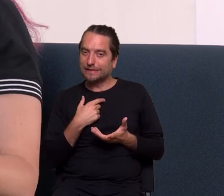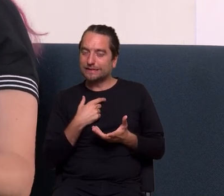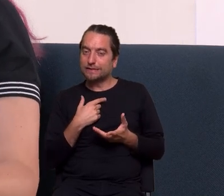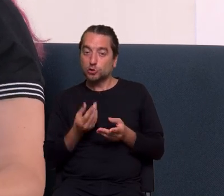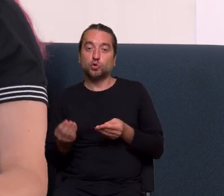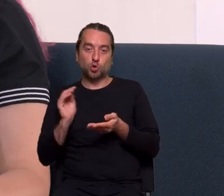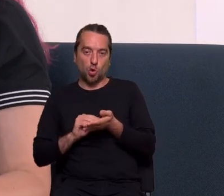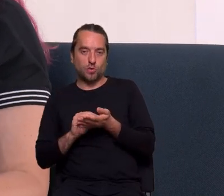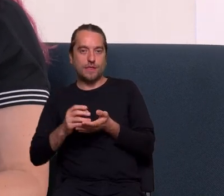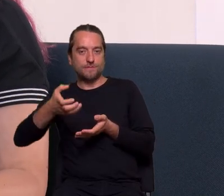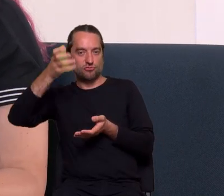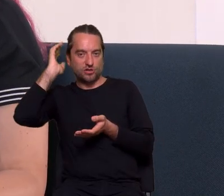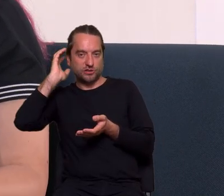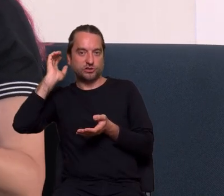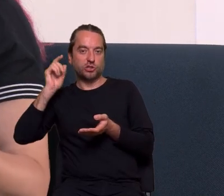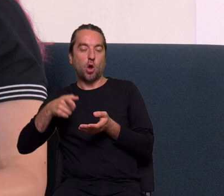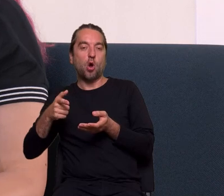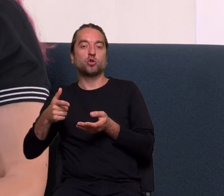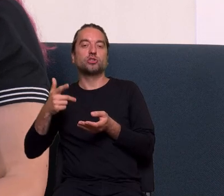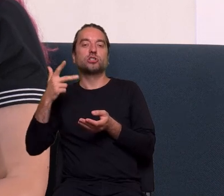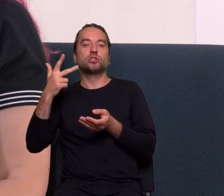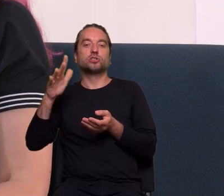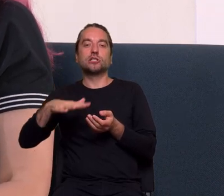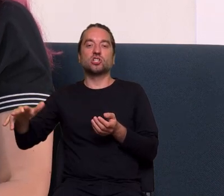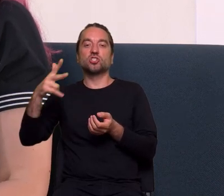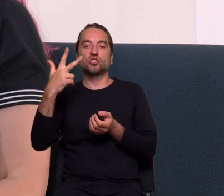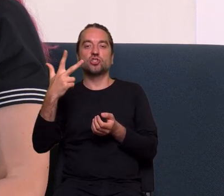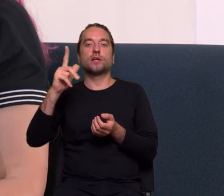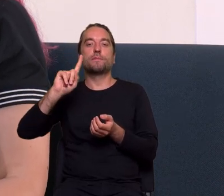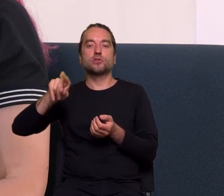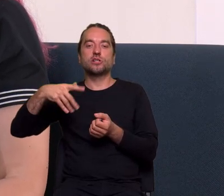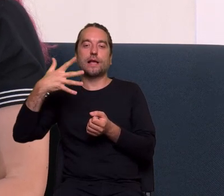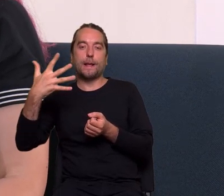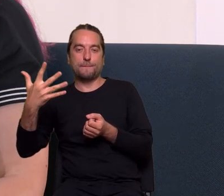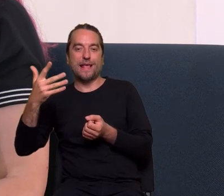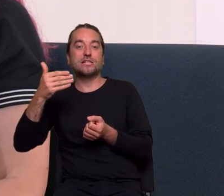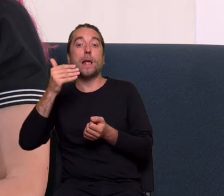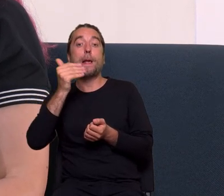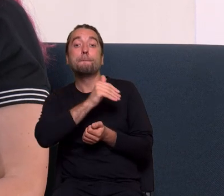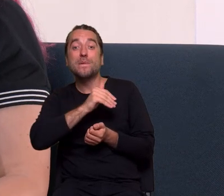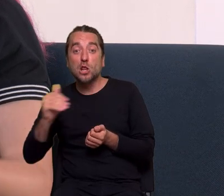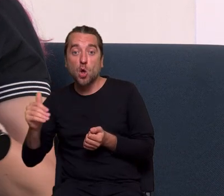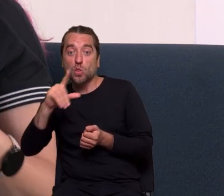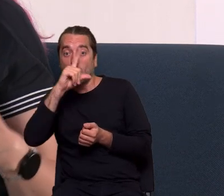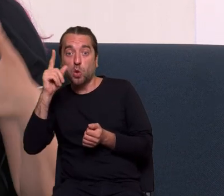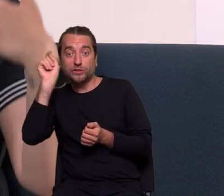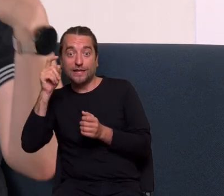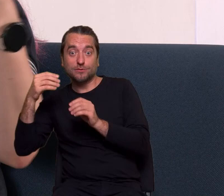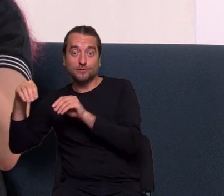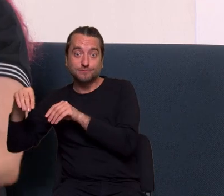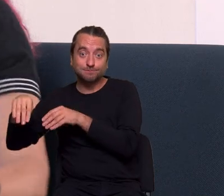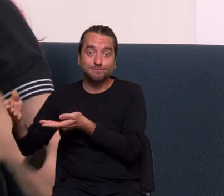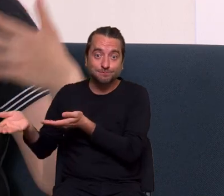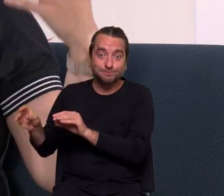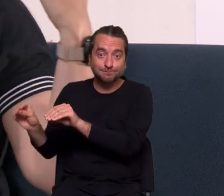że Czesi wysiedli 3,5 miliona Niemców. Nie istnieje słowo po niemiecki, po czesku. Po słowacku zresztą też nie. To jest taka polska specyfika, tak, która jakby